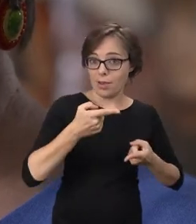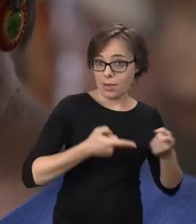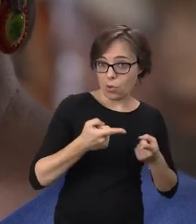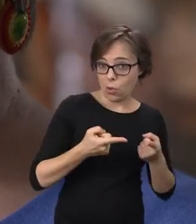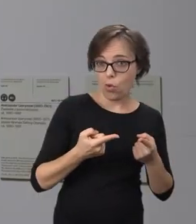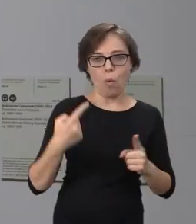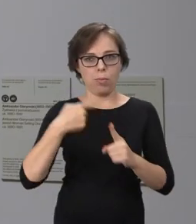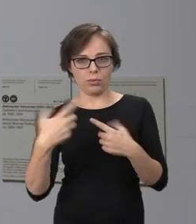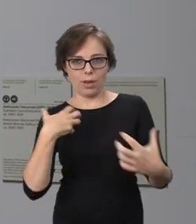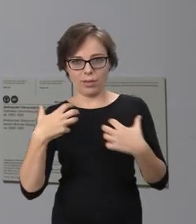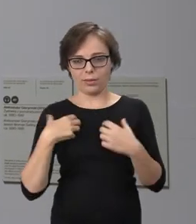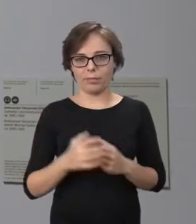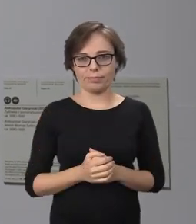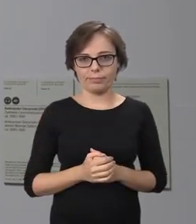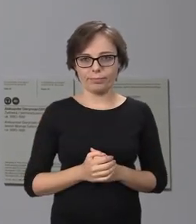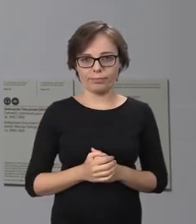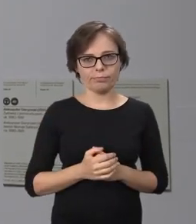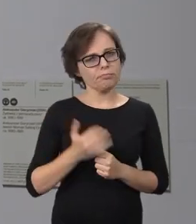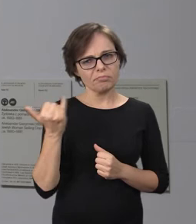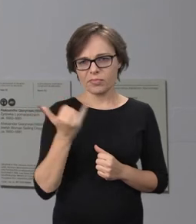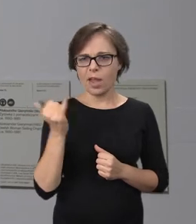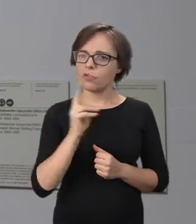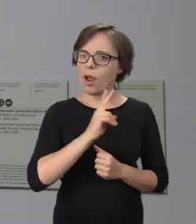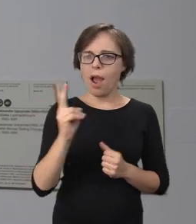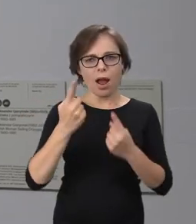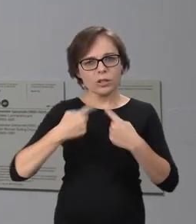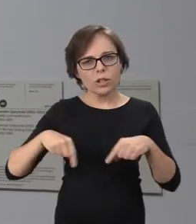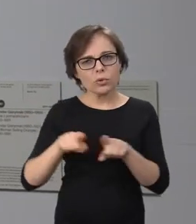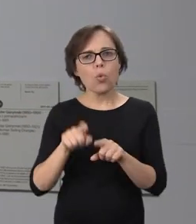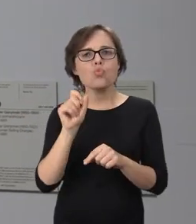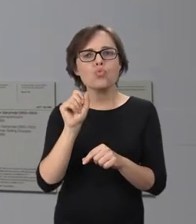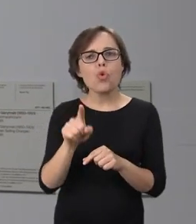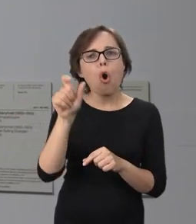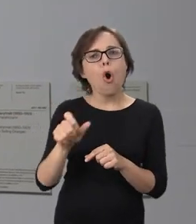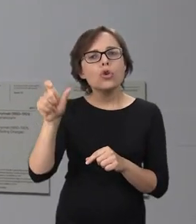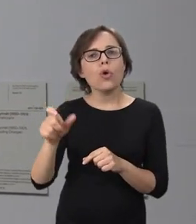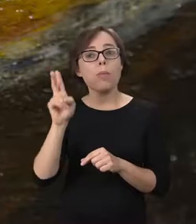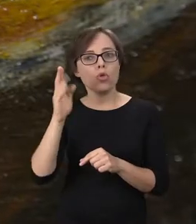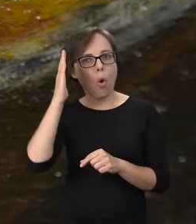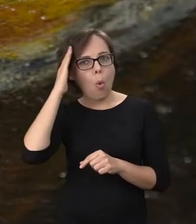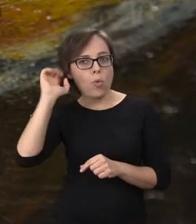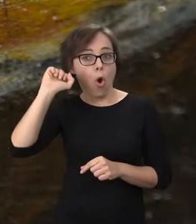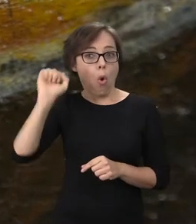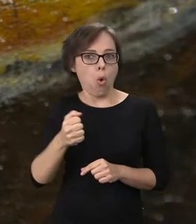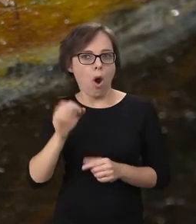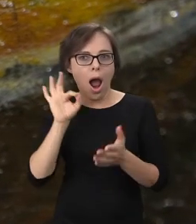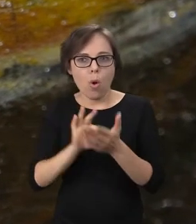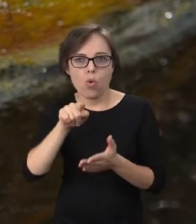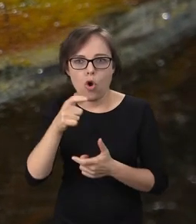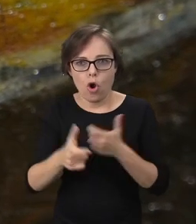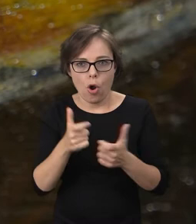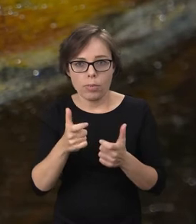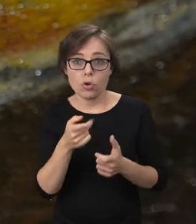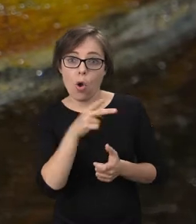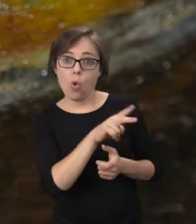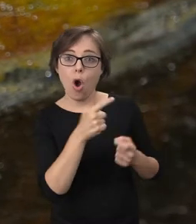elementami artyzmu. Jak w każdym zespole są osoby, które robią coś najlepiej. I wtedy